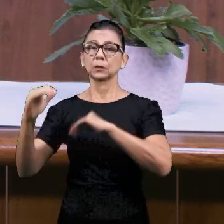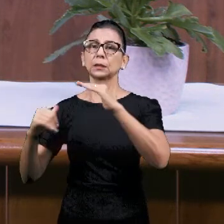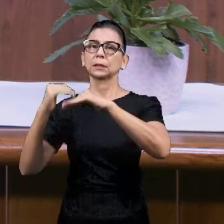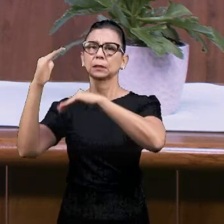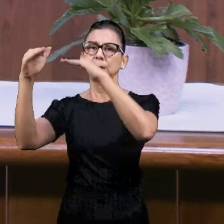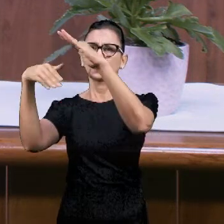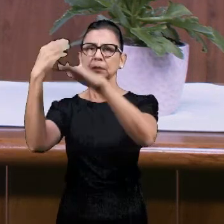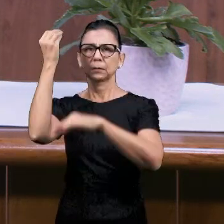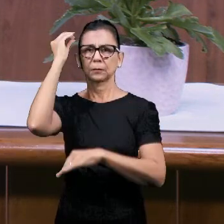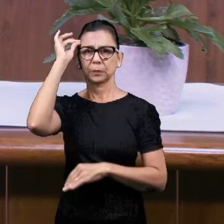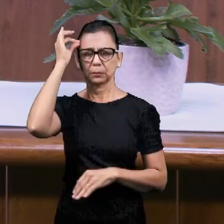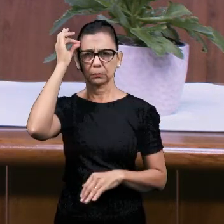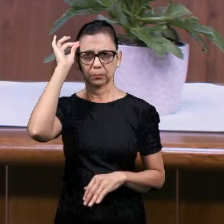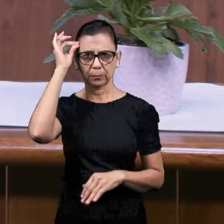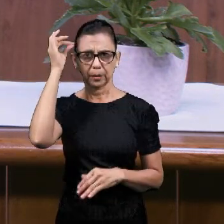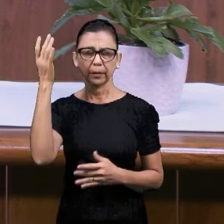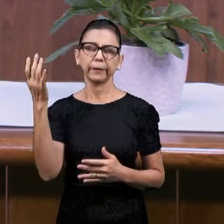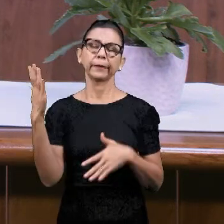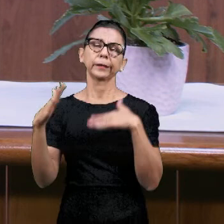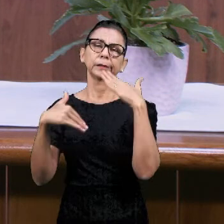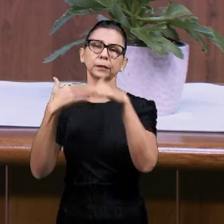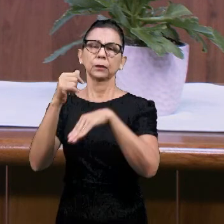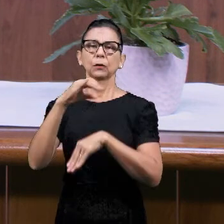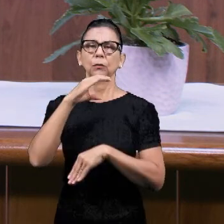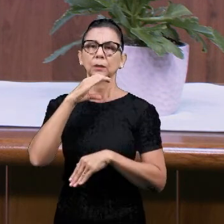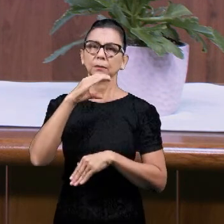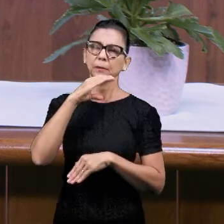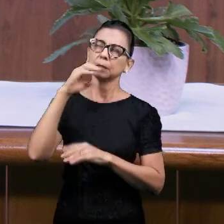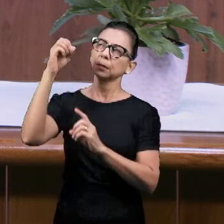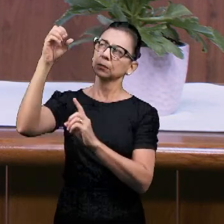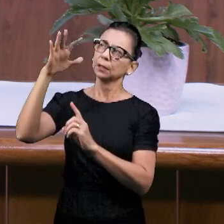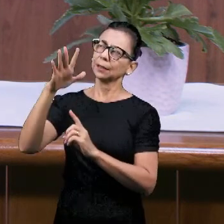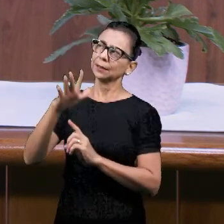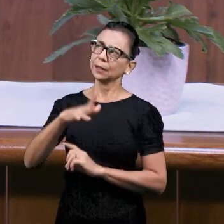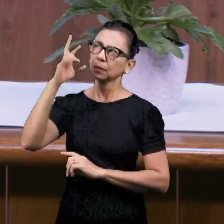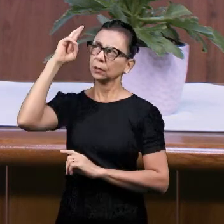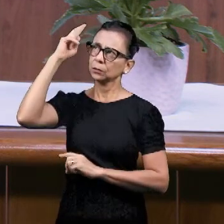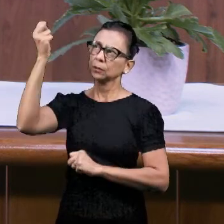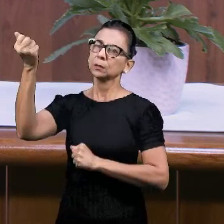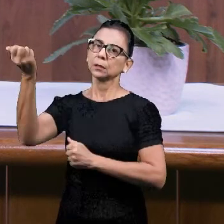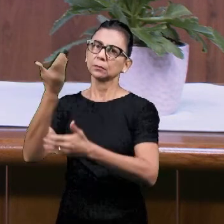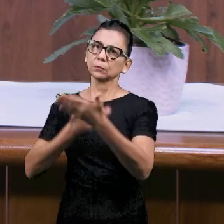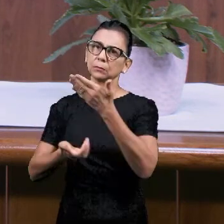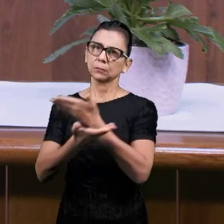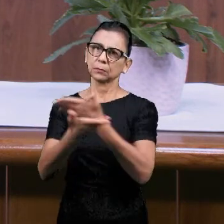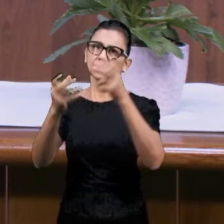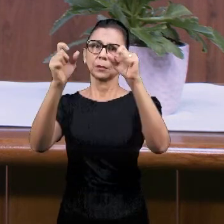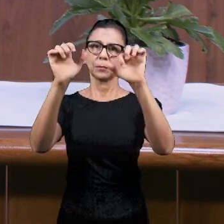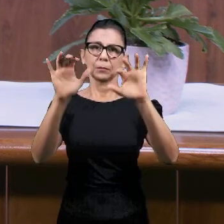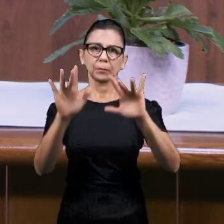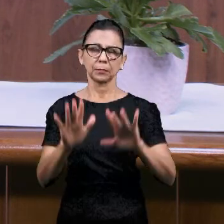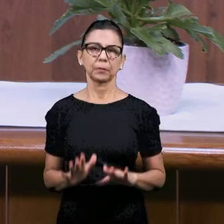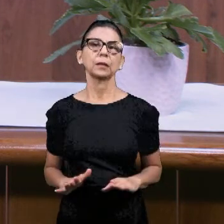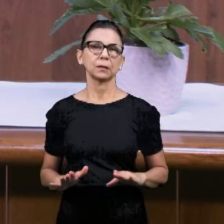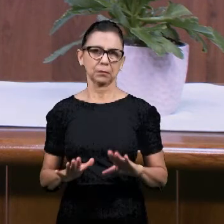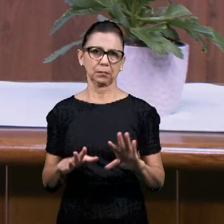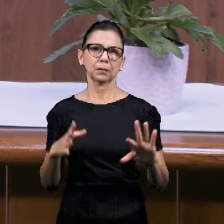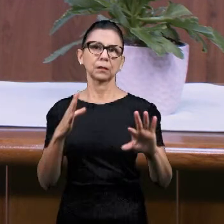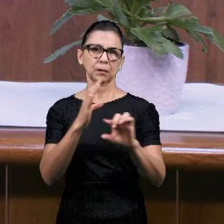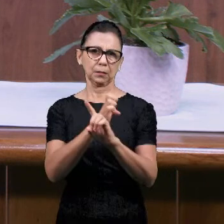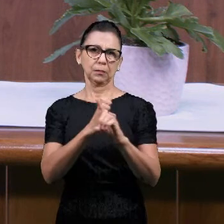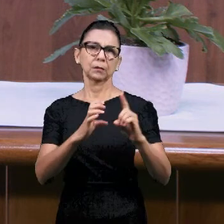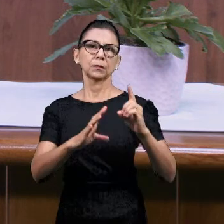nous grandissons spirituellement dans la connaissance, dans la grâce. Le Seigneur nous a donné de grandes bénédictions à travers l'école